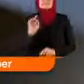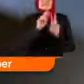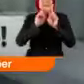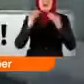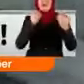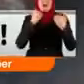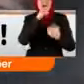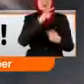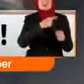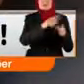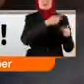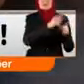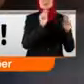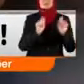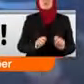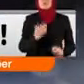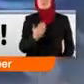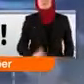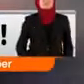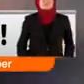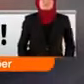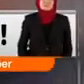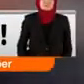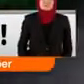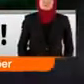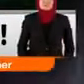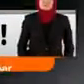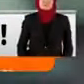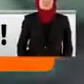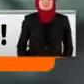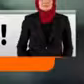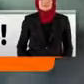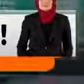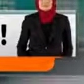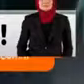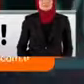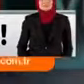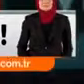giriş gönderildi abone ol ve